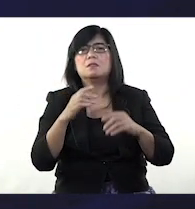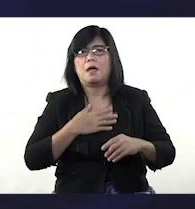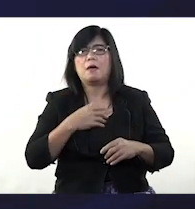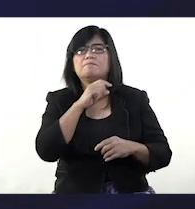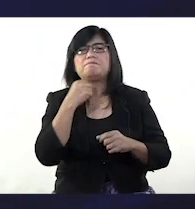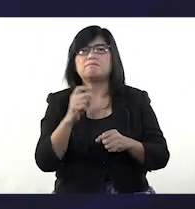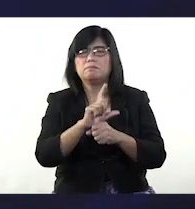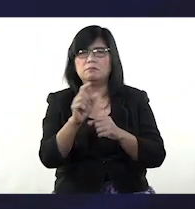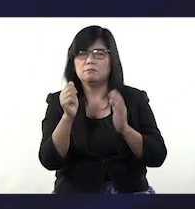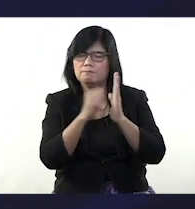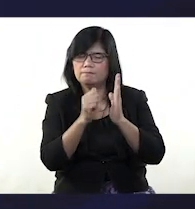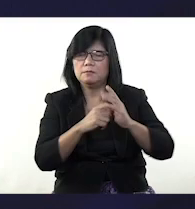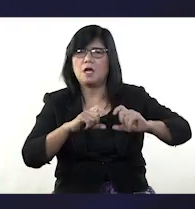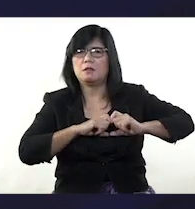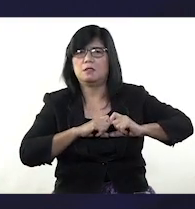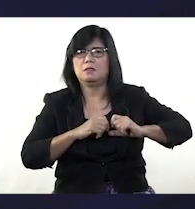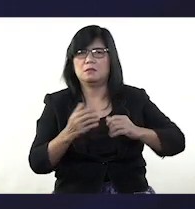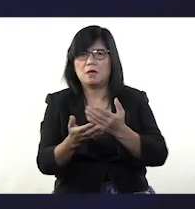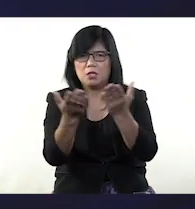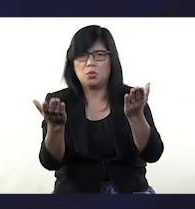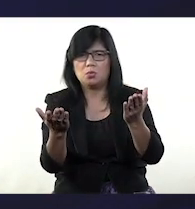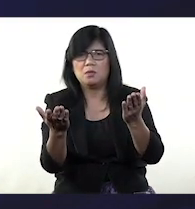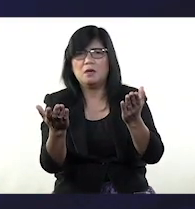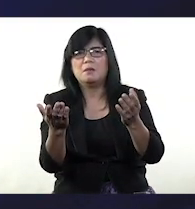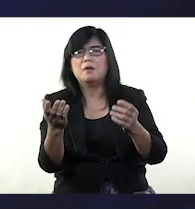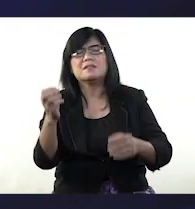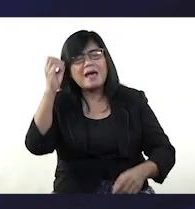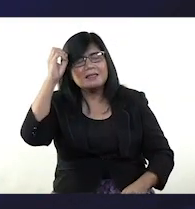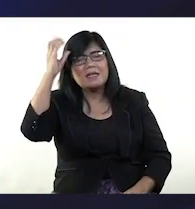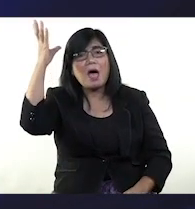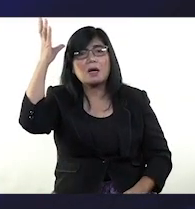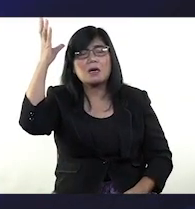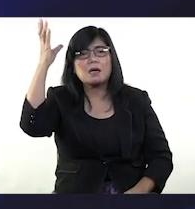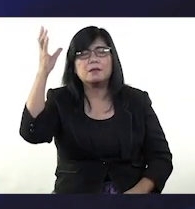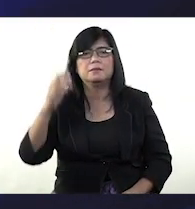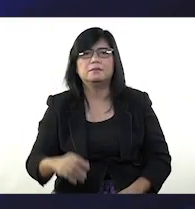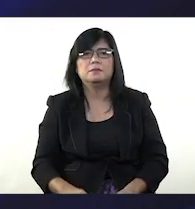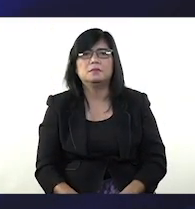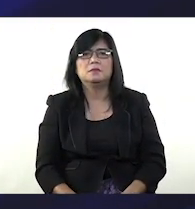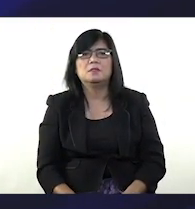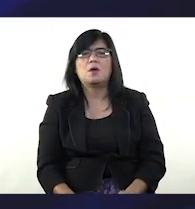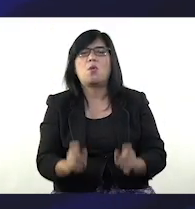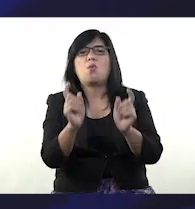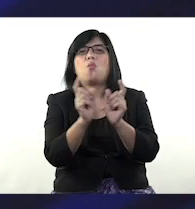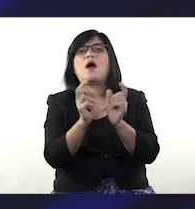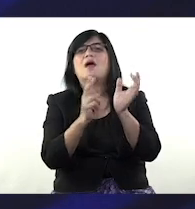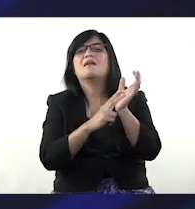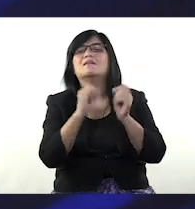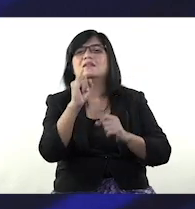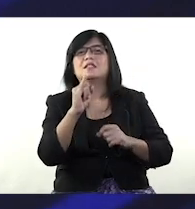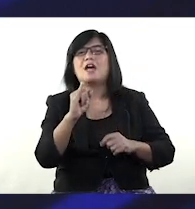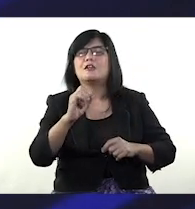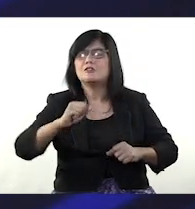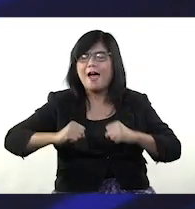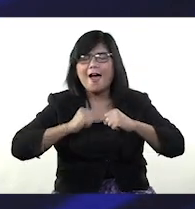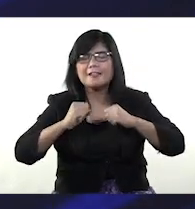Hai Mari kita realize Hai Mari kita sadar Hai sebagai warga negara kita harus aktif yang bertanggungjawab